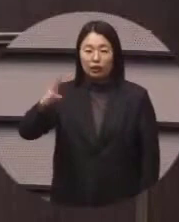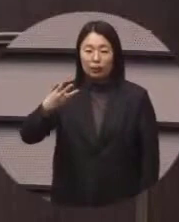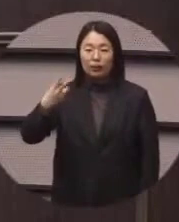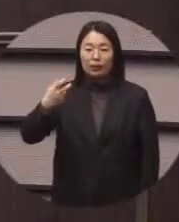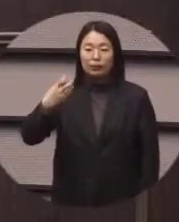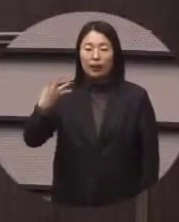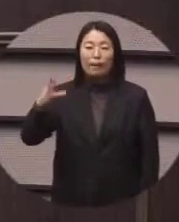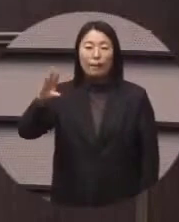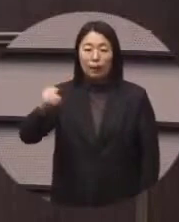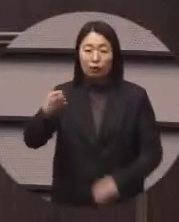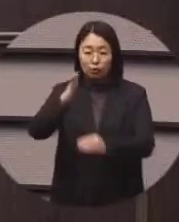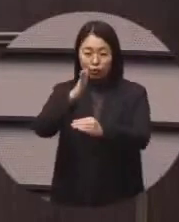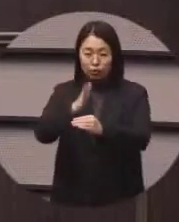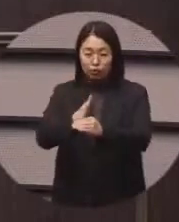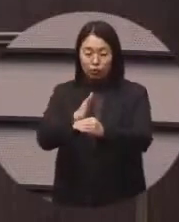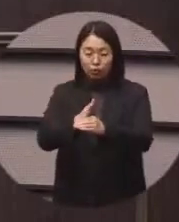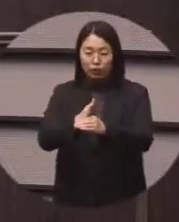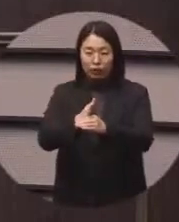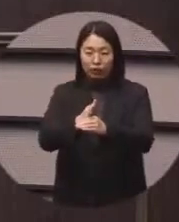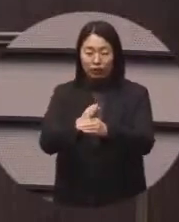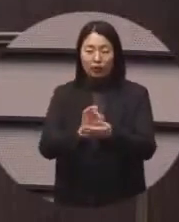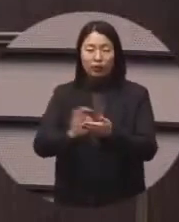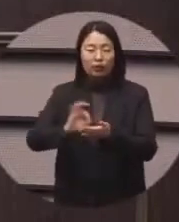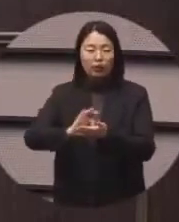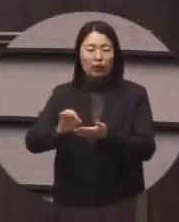4,314만 원 중 의무 지출 비중이